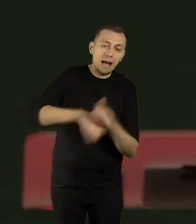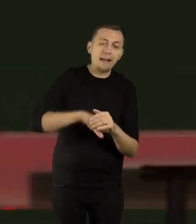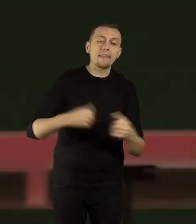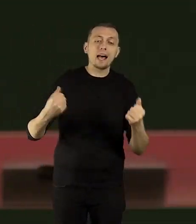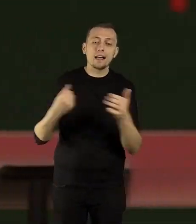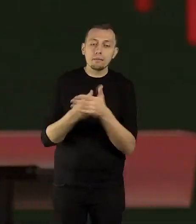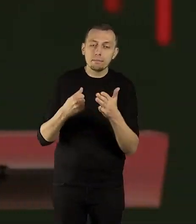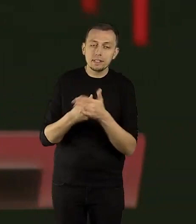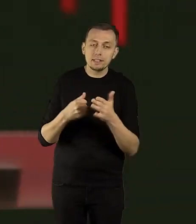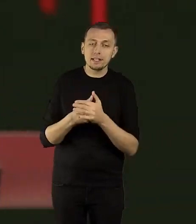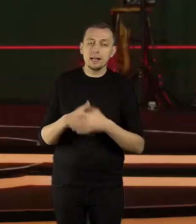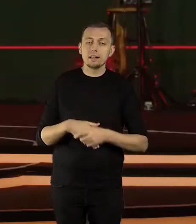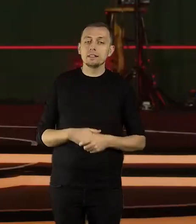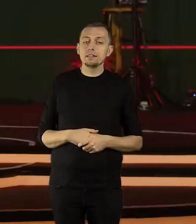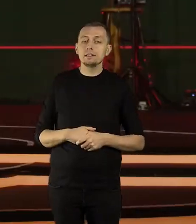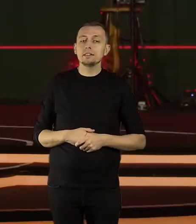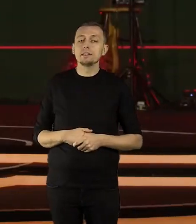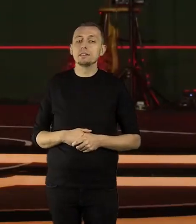ją kopanie.